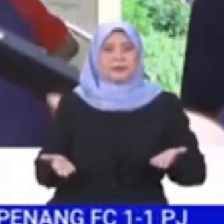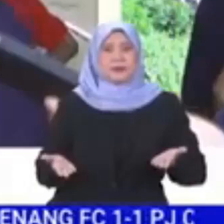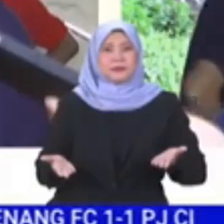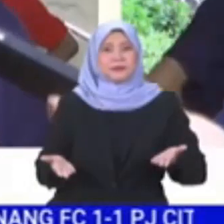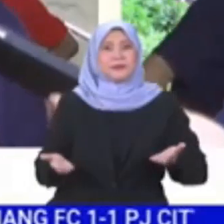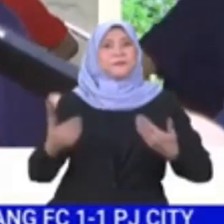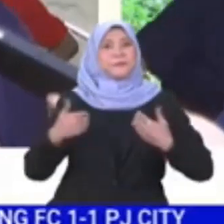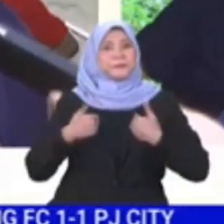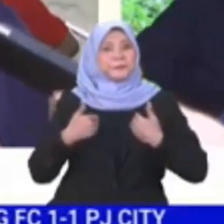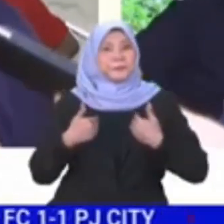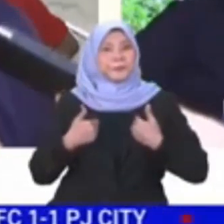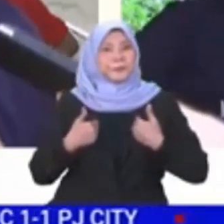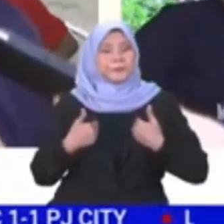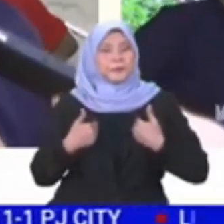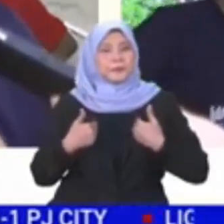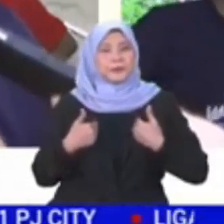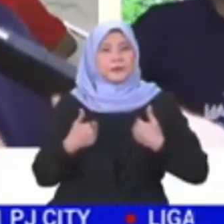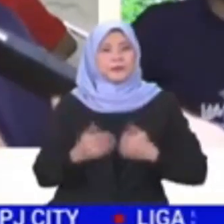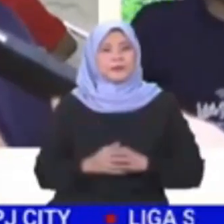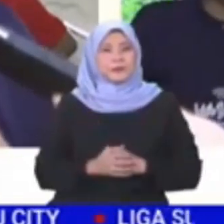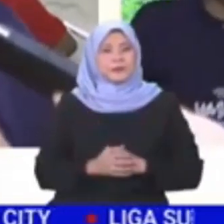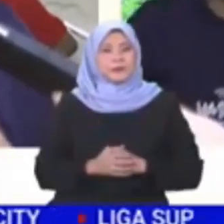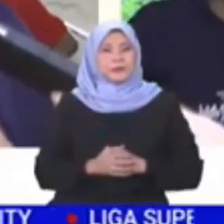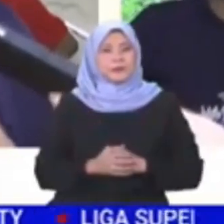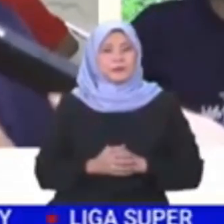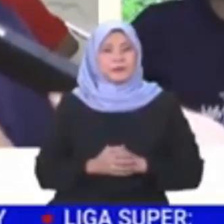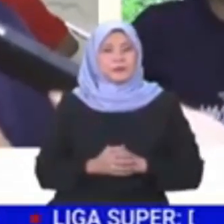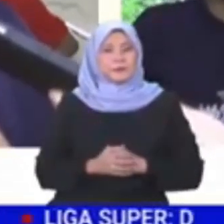beberapa kita anggap sebagai